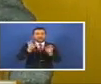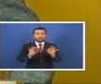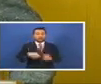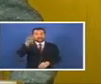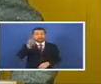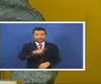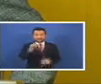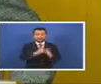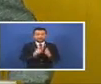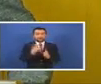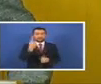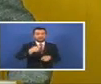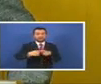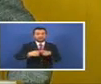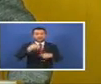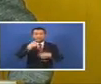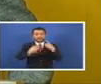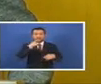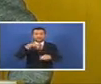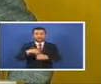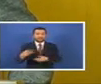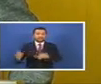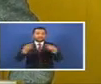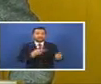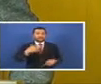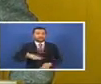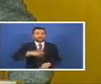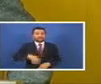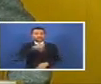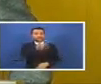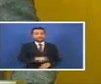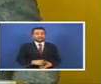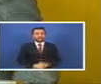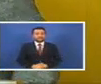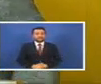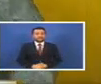sizlerle bir şeyler paylaşması için davet ediyorum. Ezkulam Keremkir.